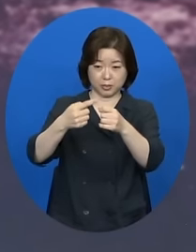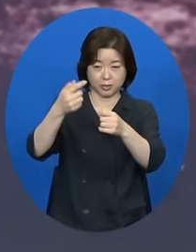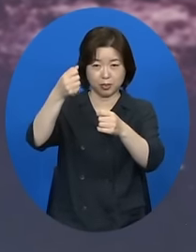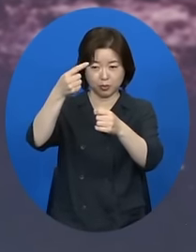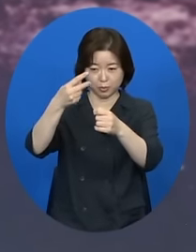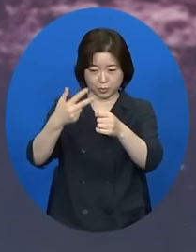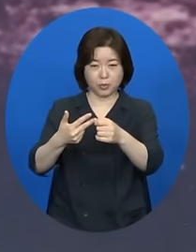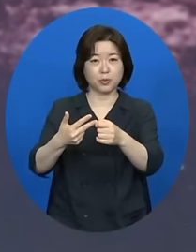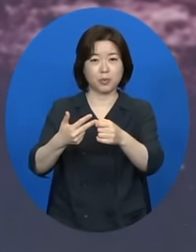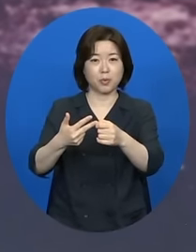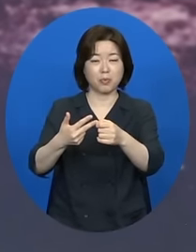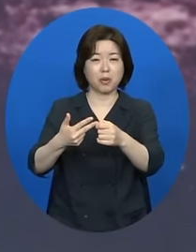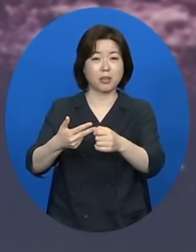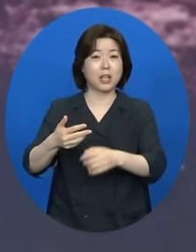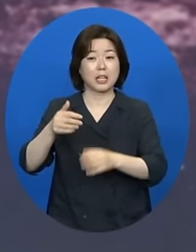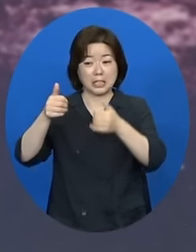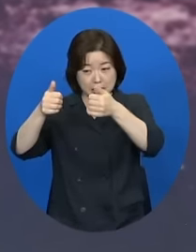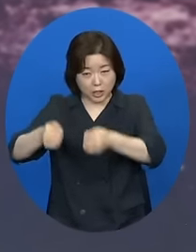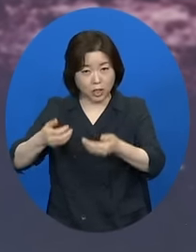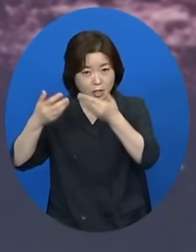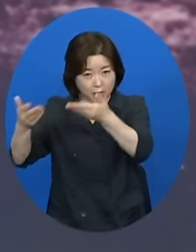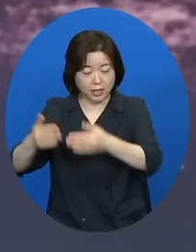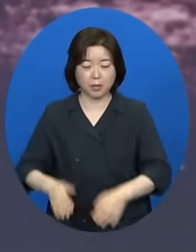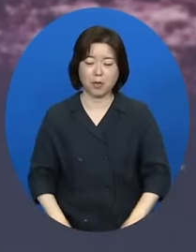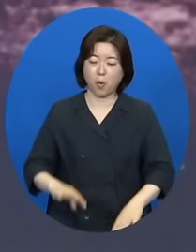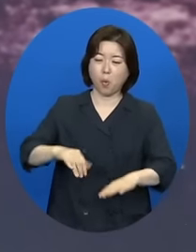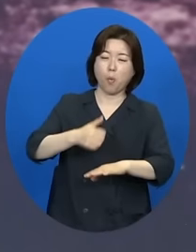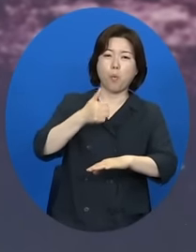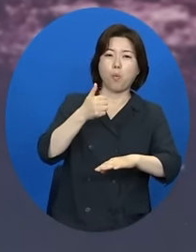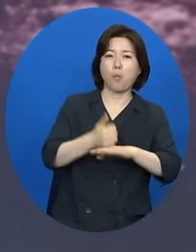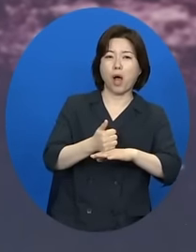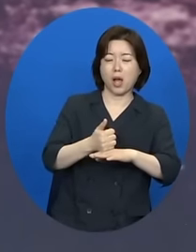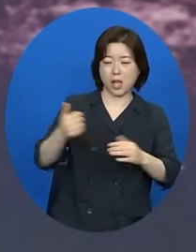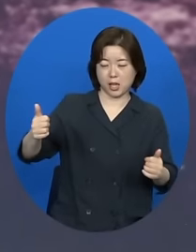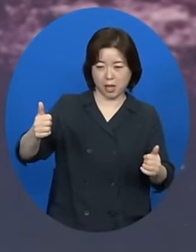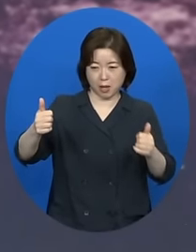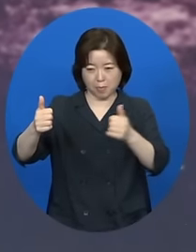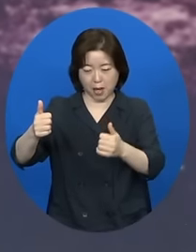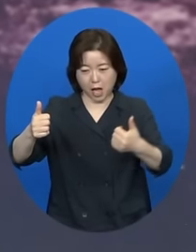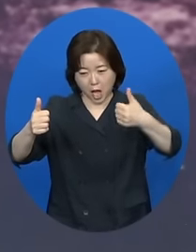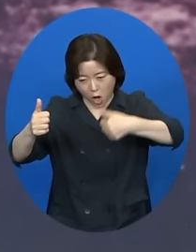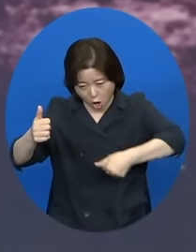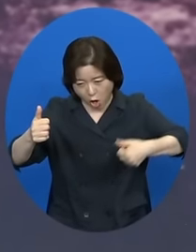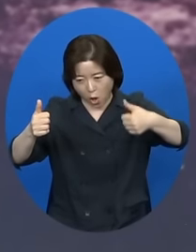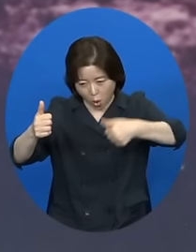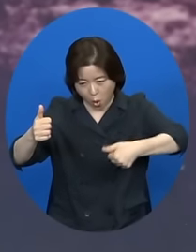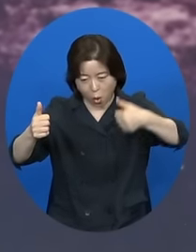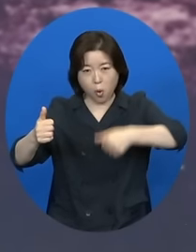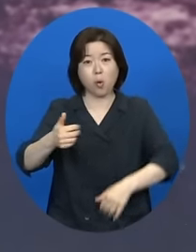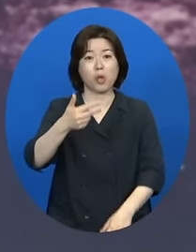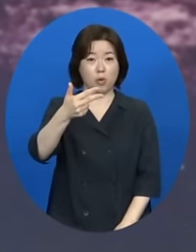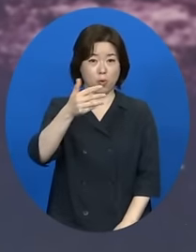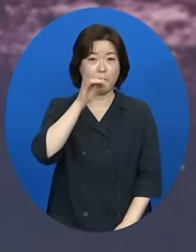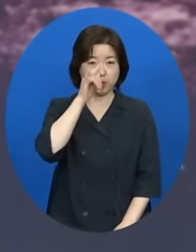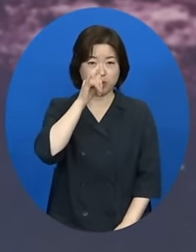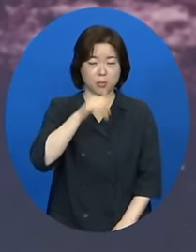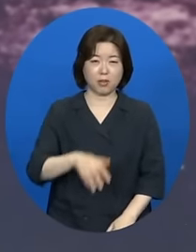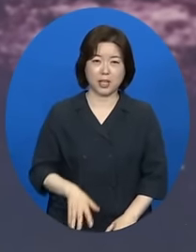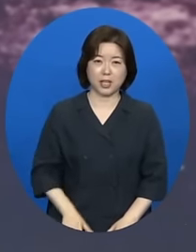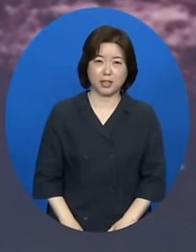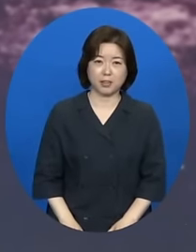당시 고대 근동에서 왕에게 나아갈 때 일곱 번 절을 하는 관습이 있었다고 해요. 그러니까 지금 이 야곱은